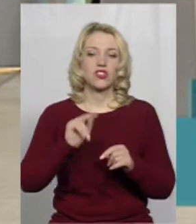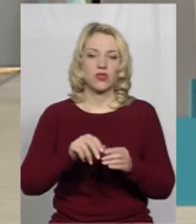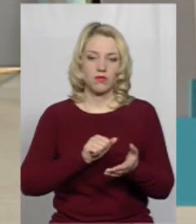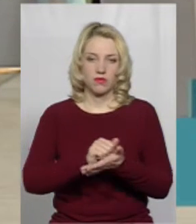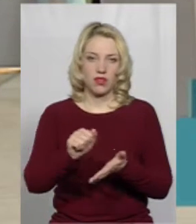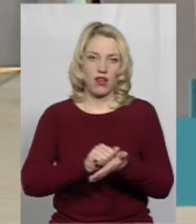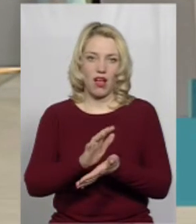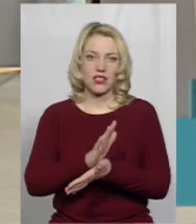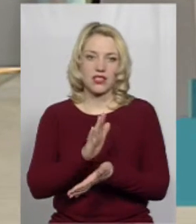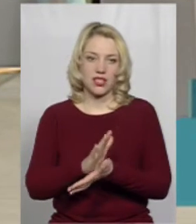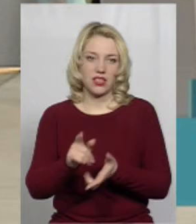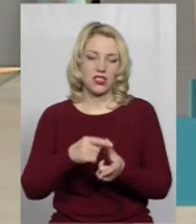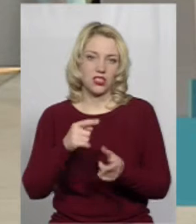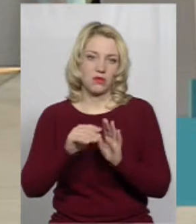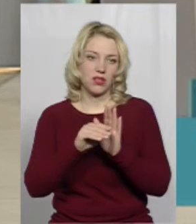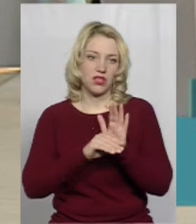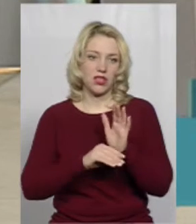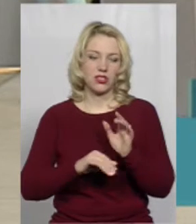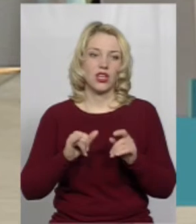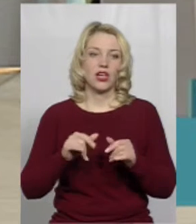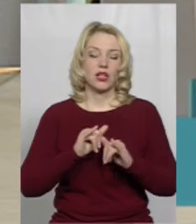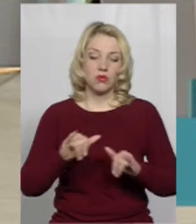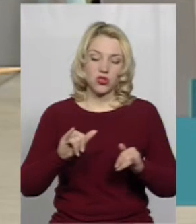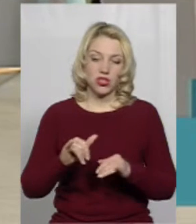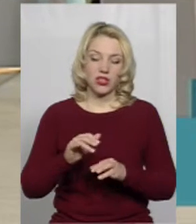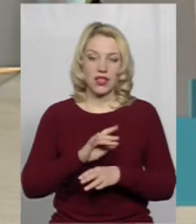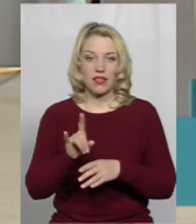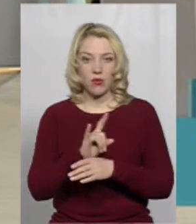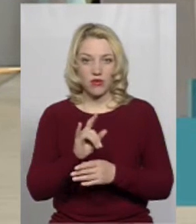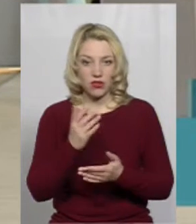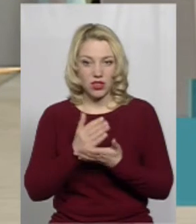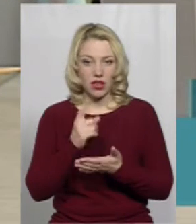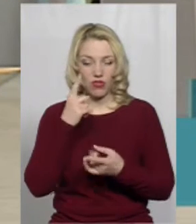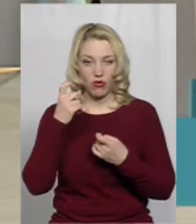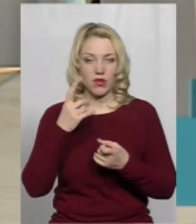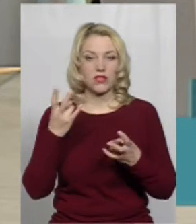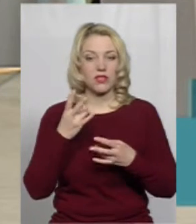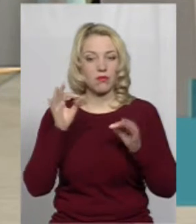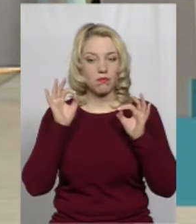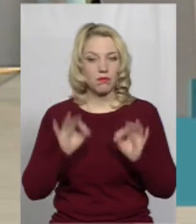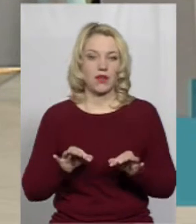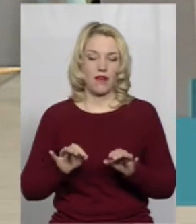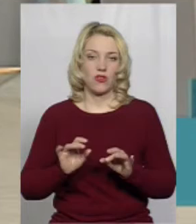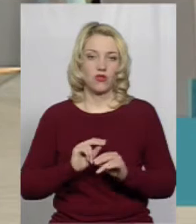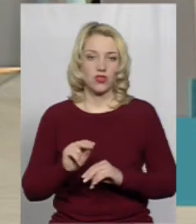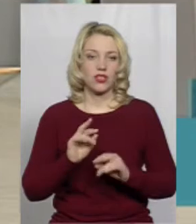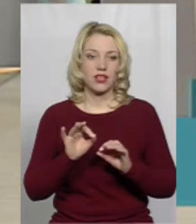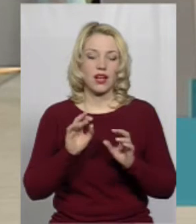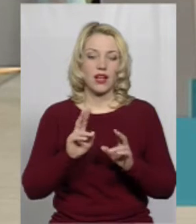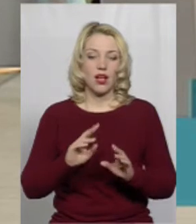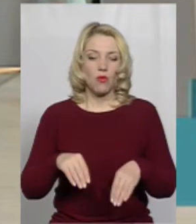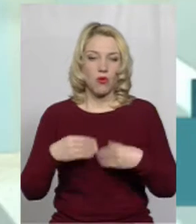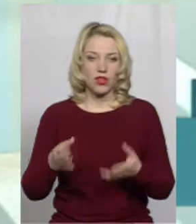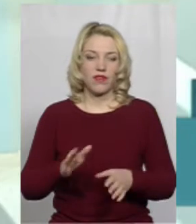чи якась передача, поширюють таку неправдиву інформацію, тому важливо вчити їх, як правильно подавати і, як мінімум,